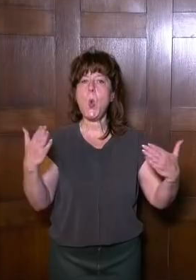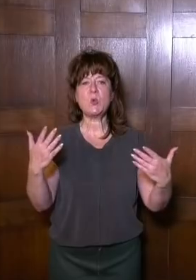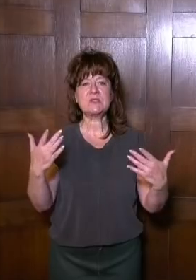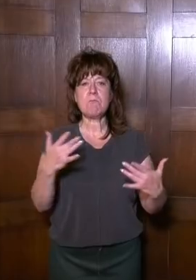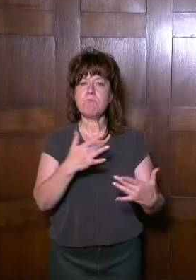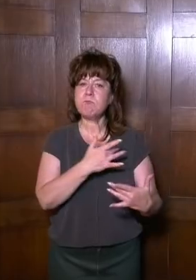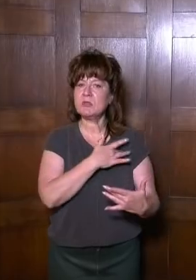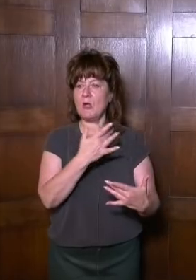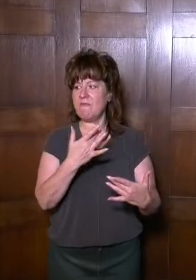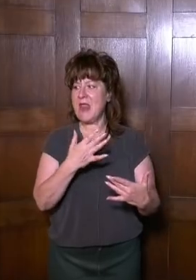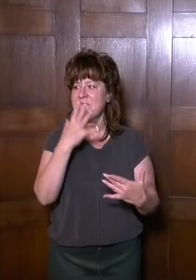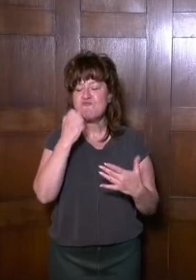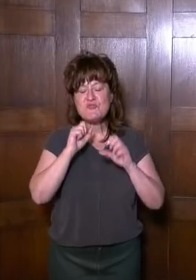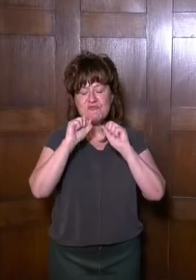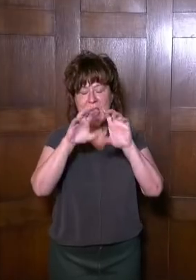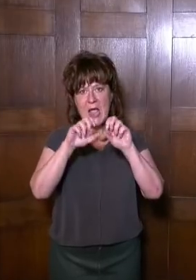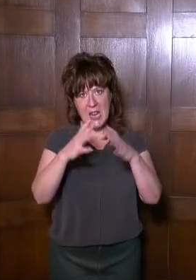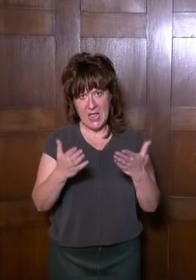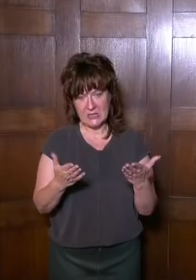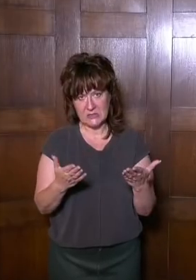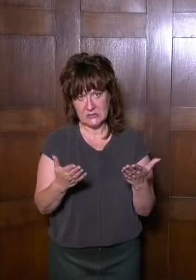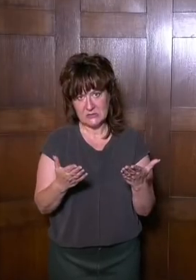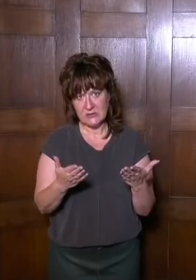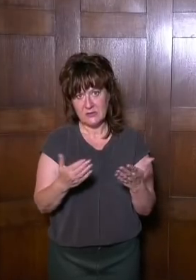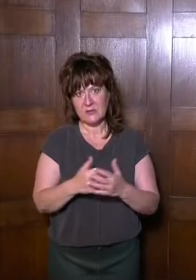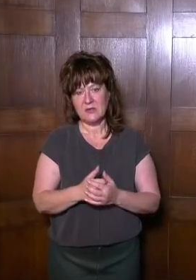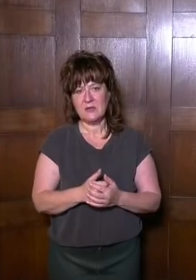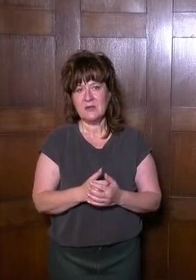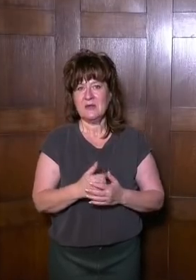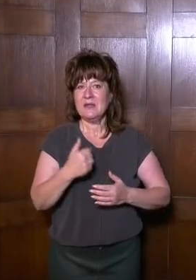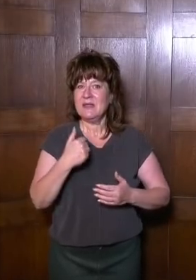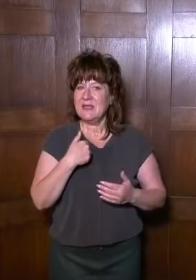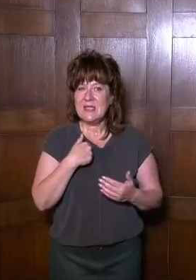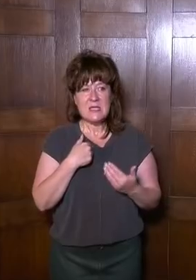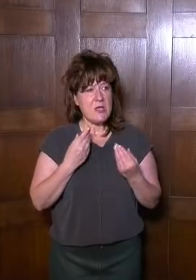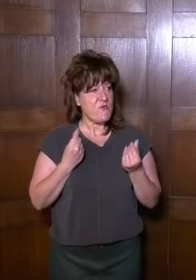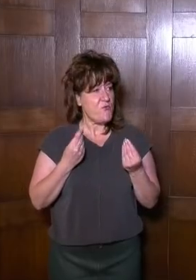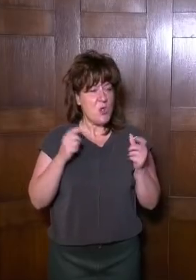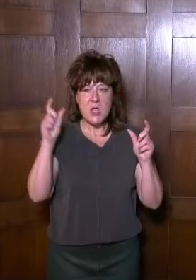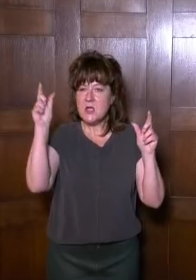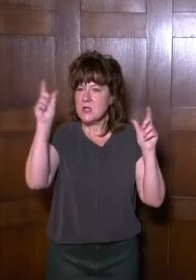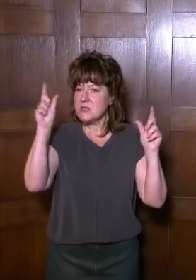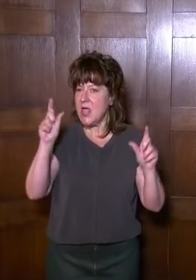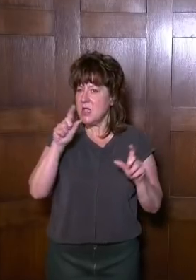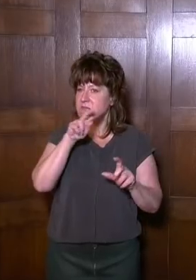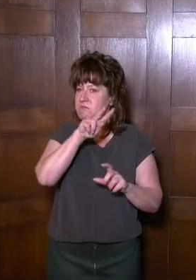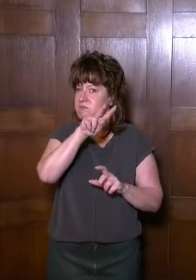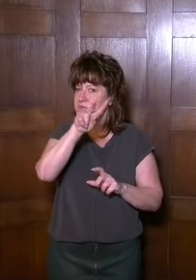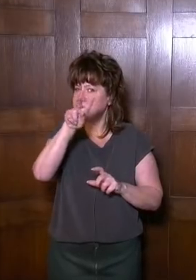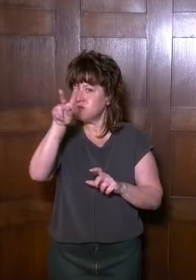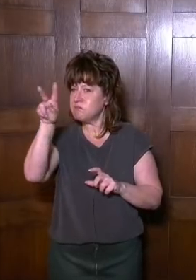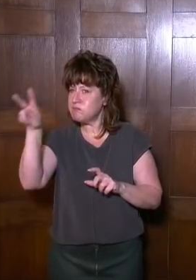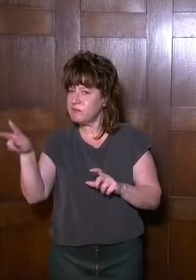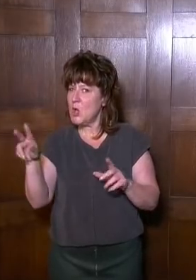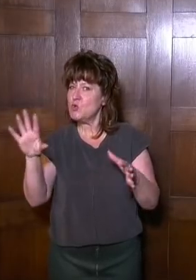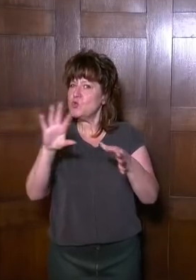ein bisschen erklären soll. Ich stelle eine große Veränderung in der Gesellschaft fest durch die getroffenen Maßnahmen